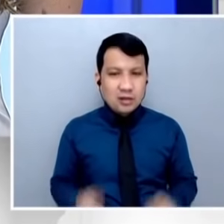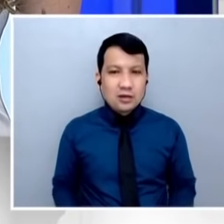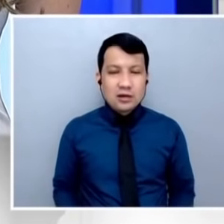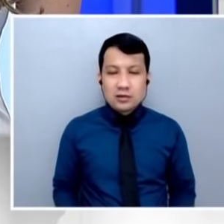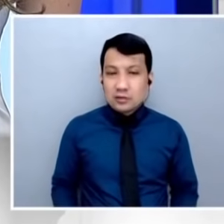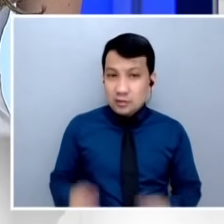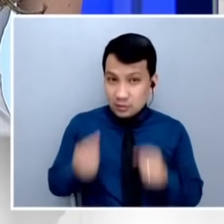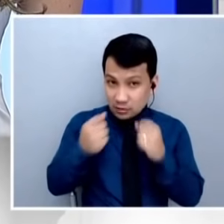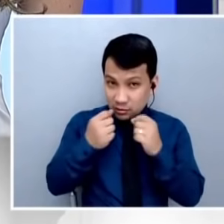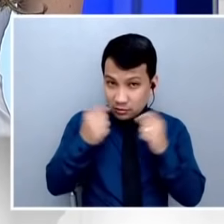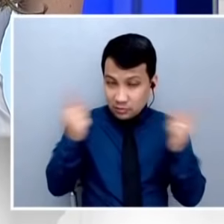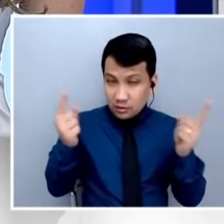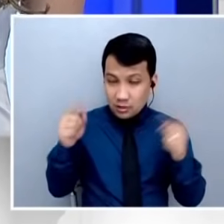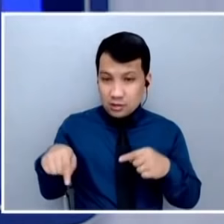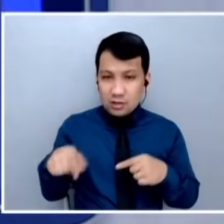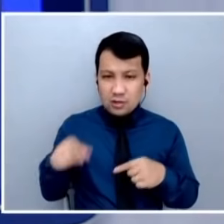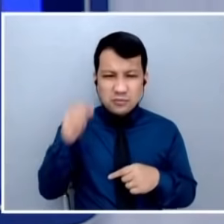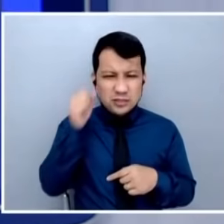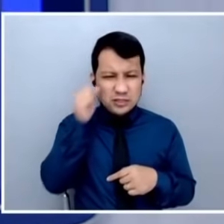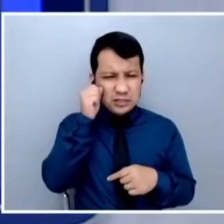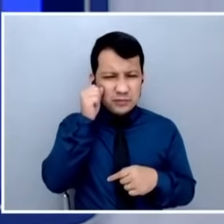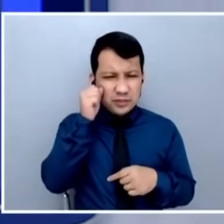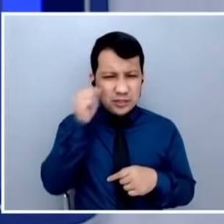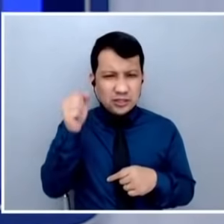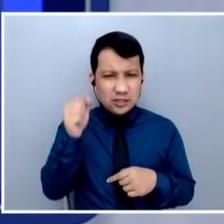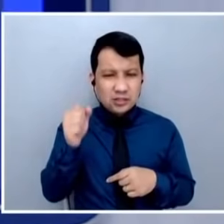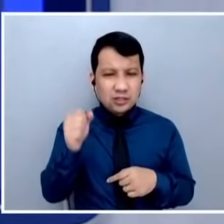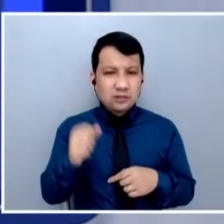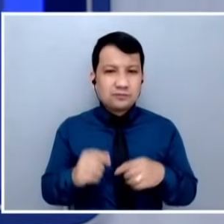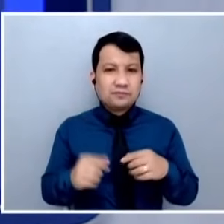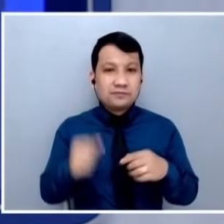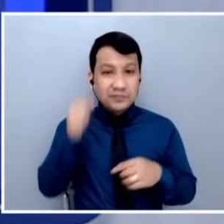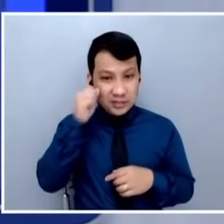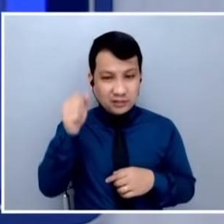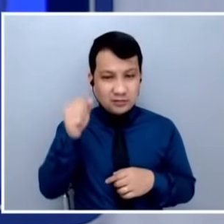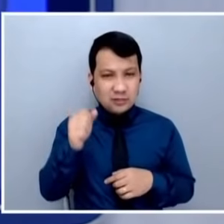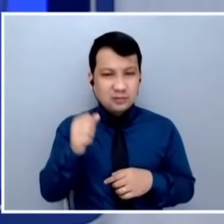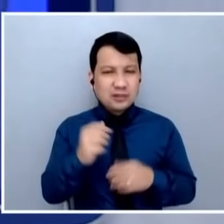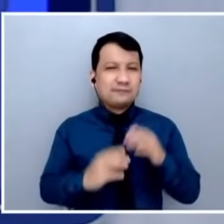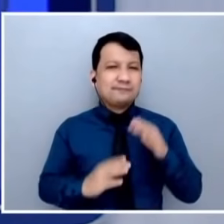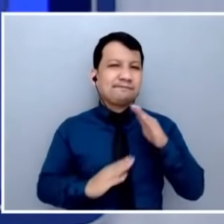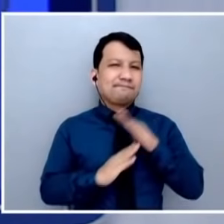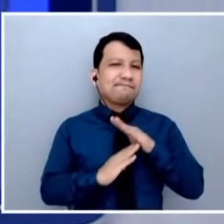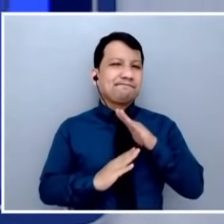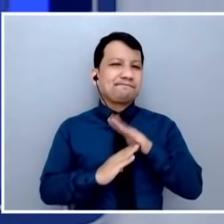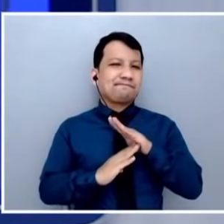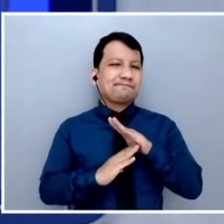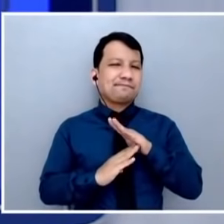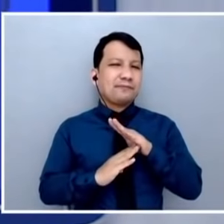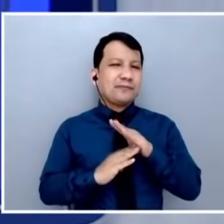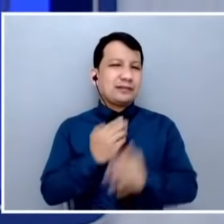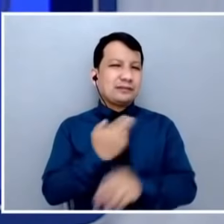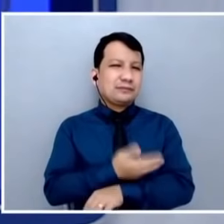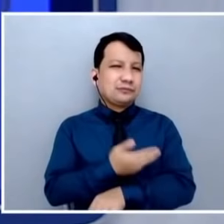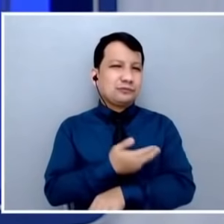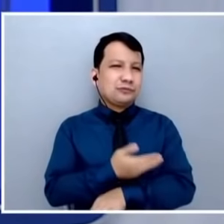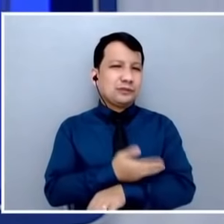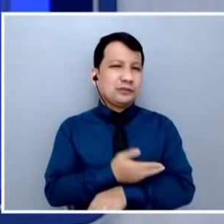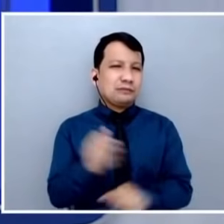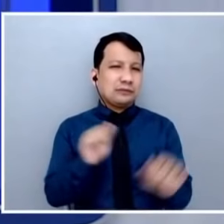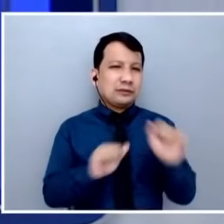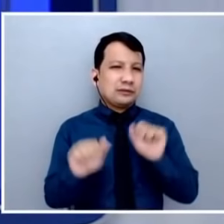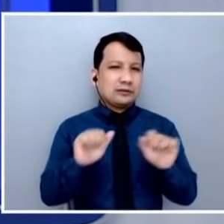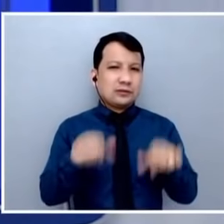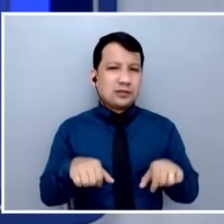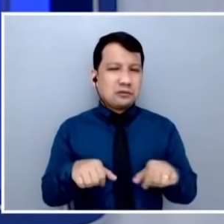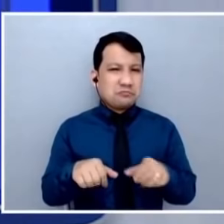ang inanunsyo ni Sylvia Sanchez na pansamantala muna siyang magpapahinga sa pag-arte. May tinayak din ang aktres sa planong pagsabak